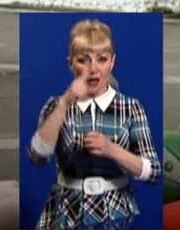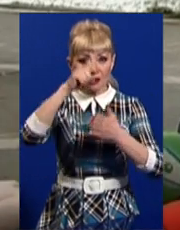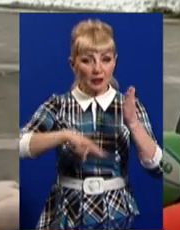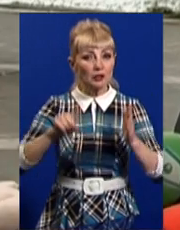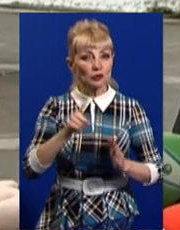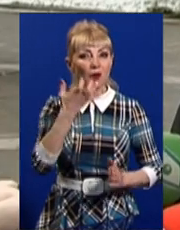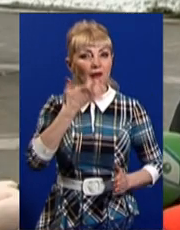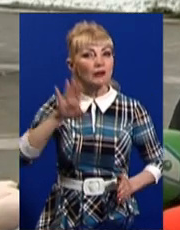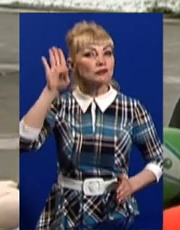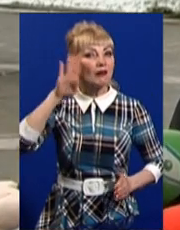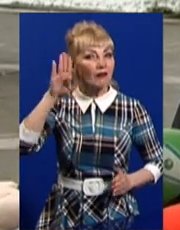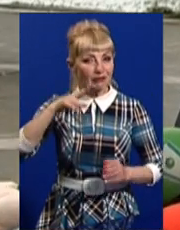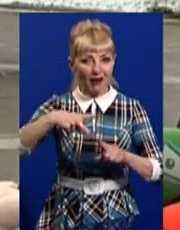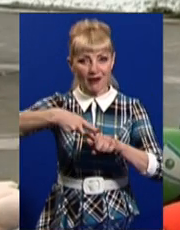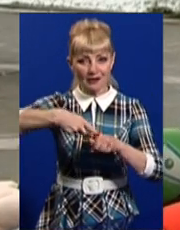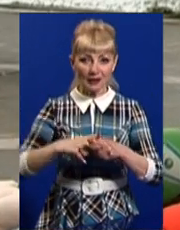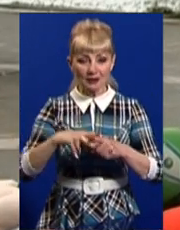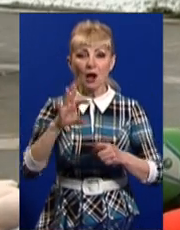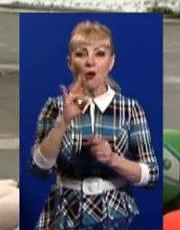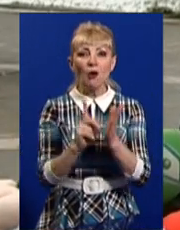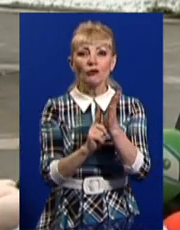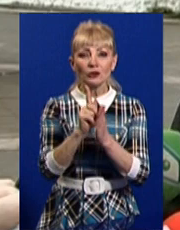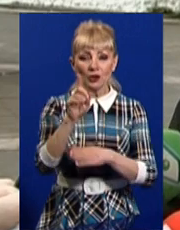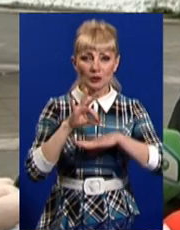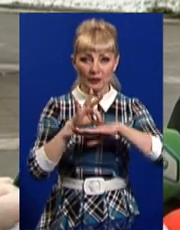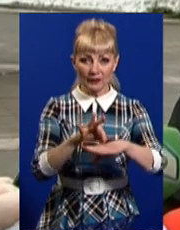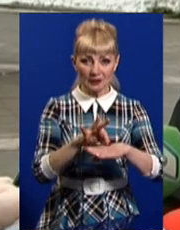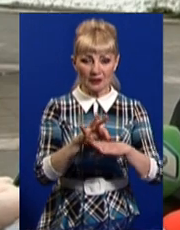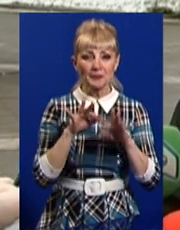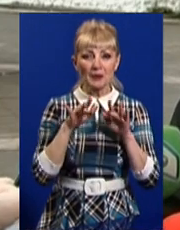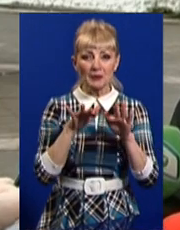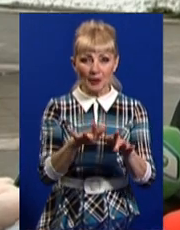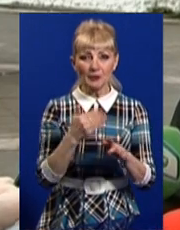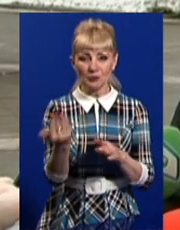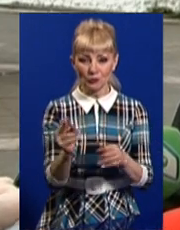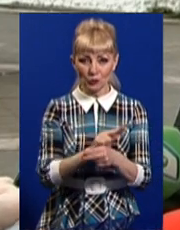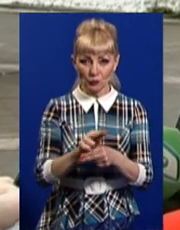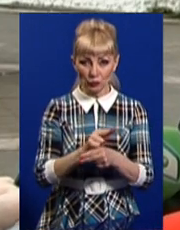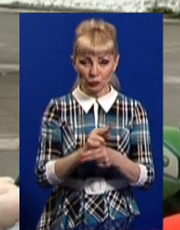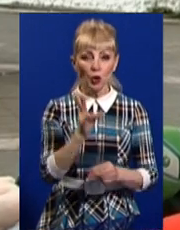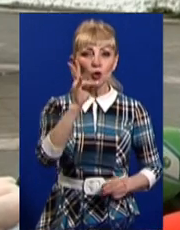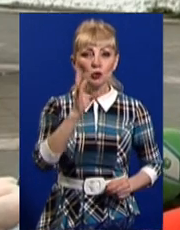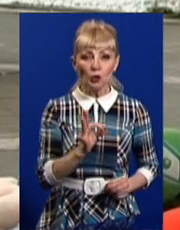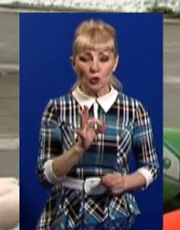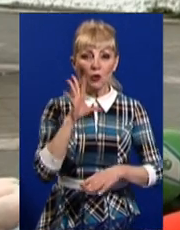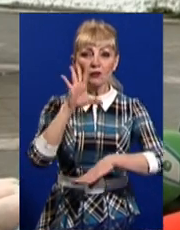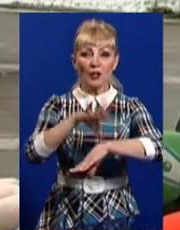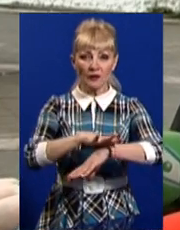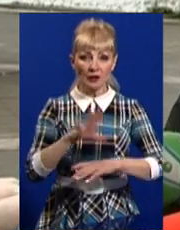що гаряча вода перекрита, він почав проводити заходи щодо її ремонту. Однак виявилося,